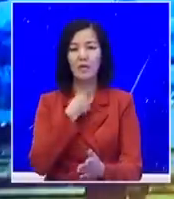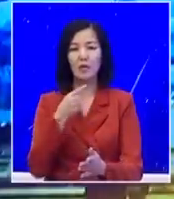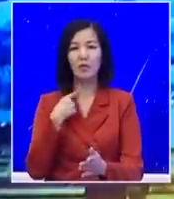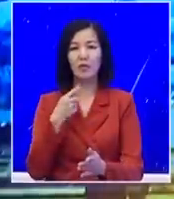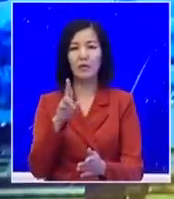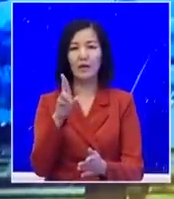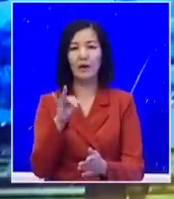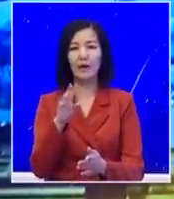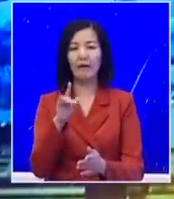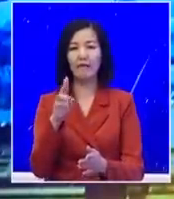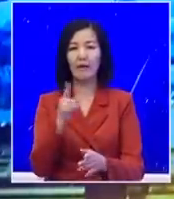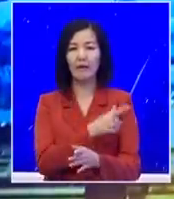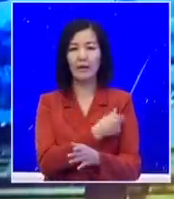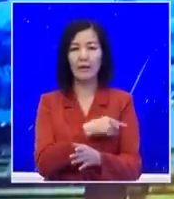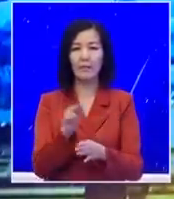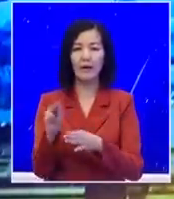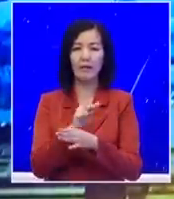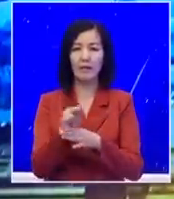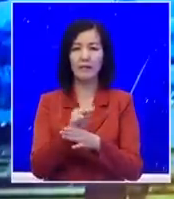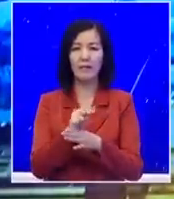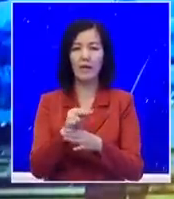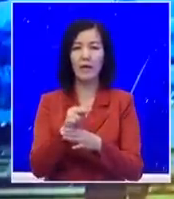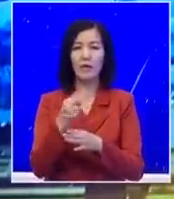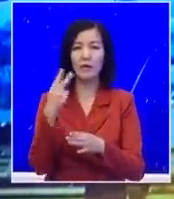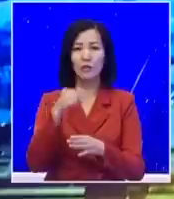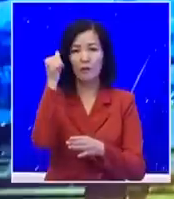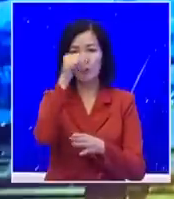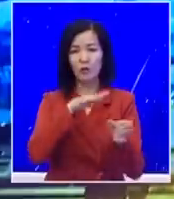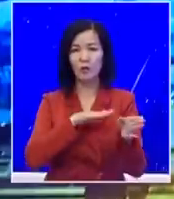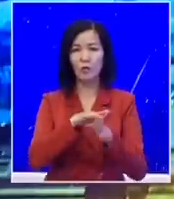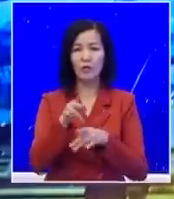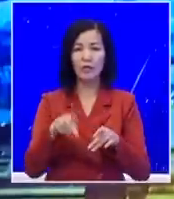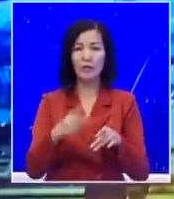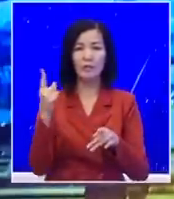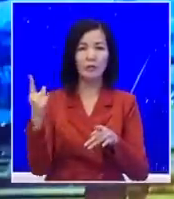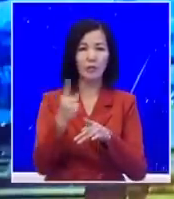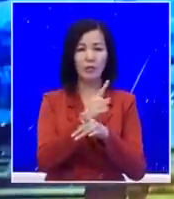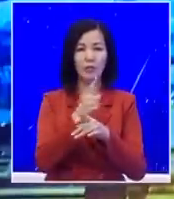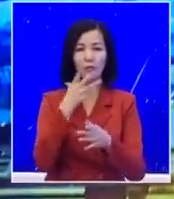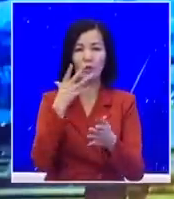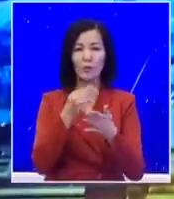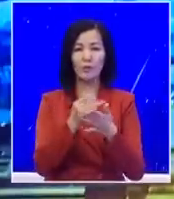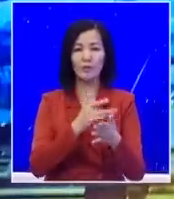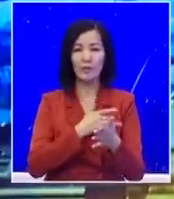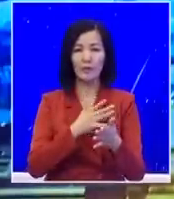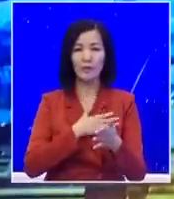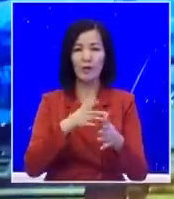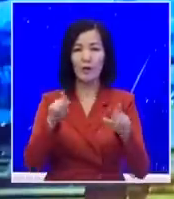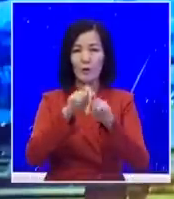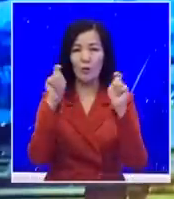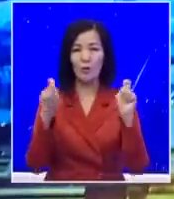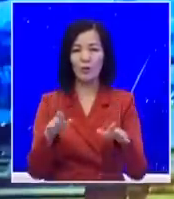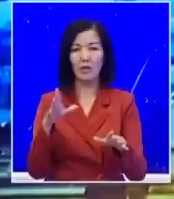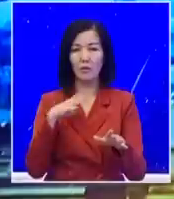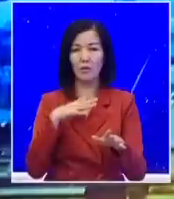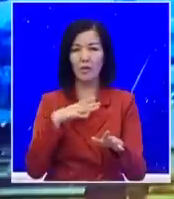Талдықорғандағы Қайнар емханасына биыл 20 жыл, 2000 жылы ол қалада алғаш ашылған жекеменшік медициналық орталық болатын.